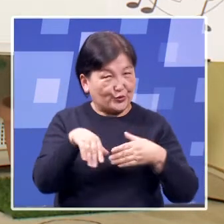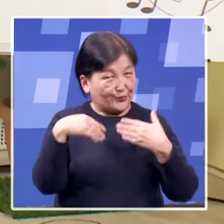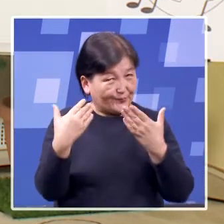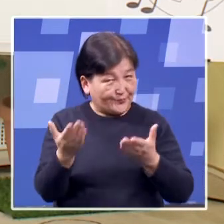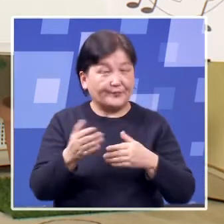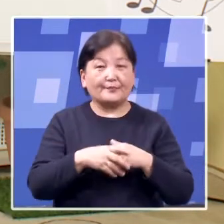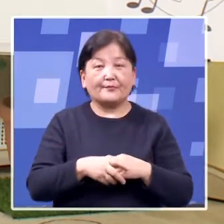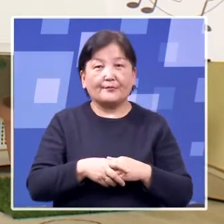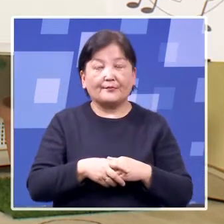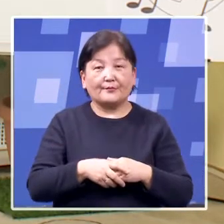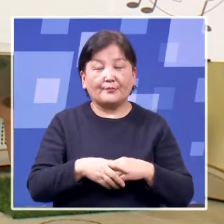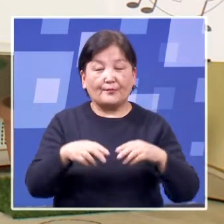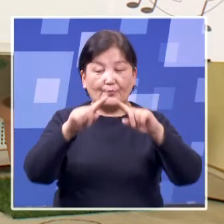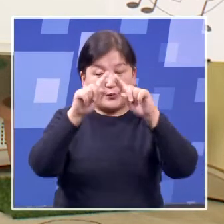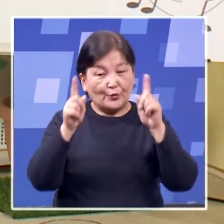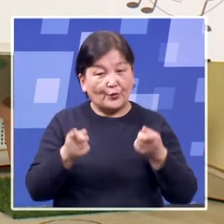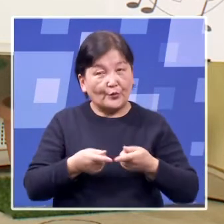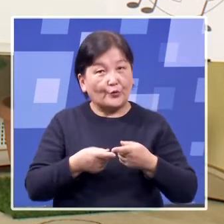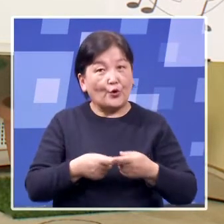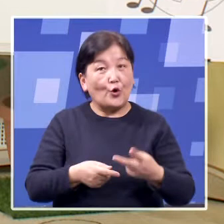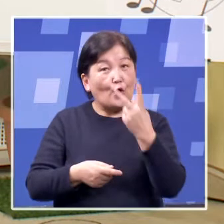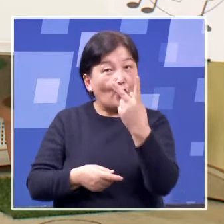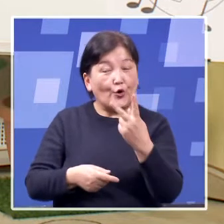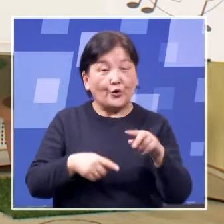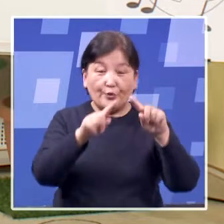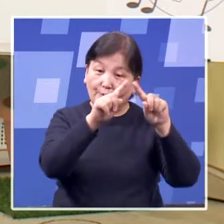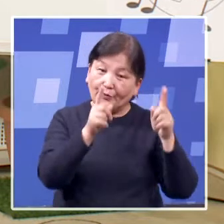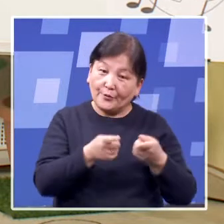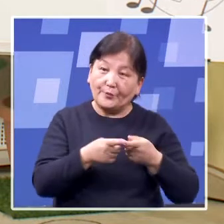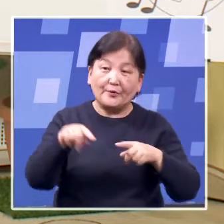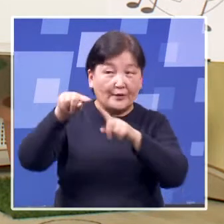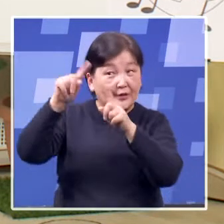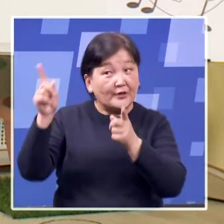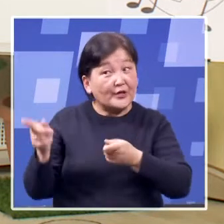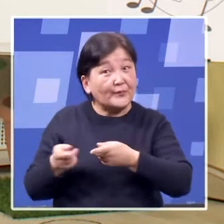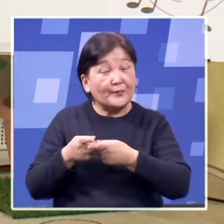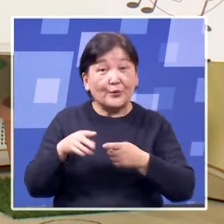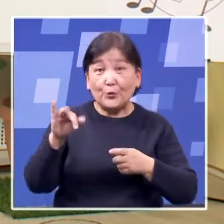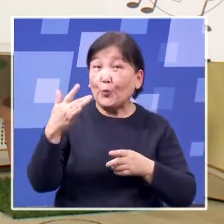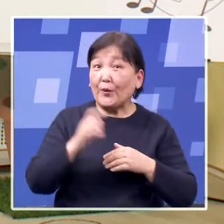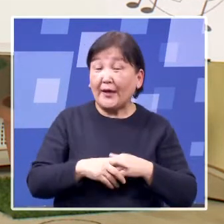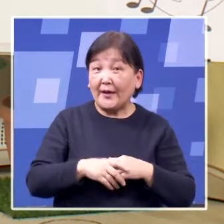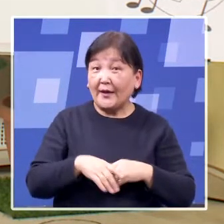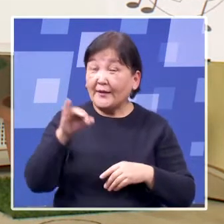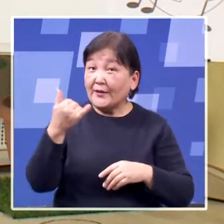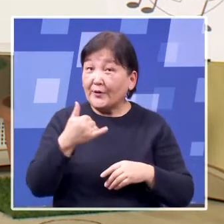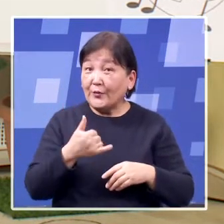За, хоёр дугуй дүрс зурчлаа тийм үү? Энэ юу гахааны маань биеийн аль хэсэг нь юм бөлөө?